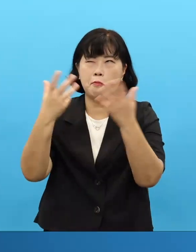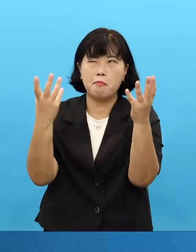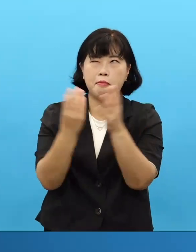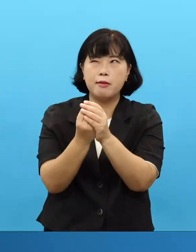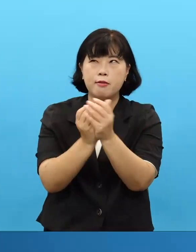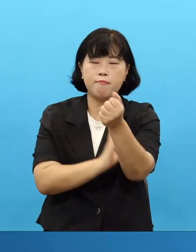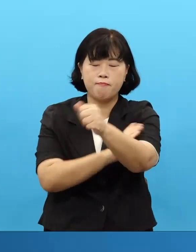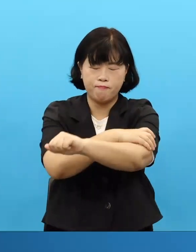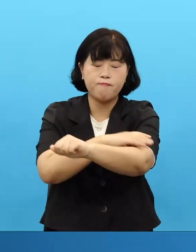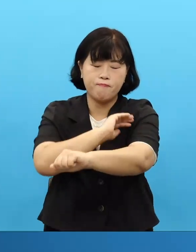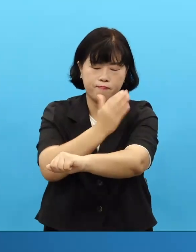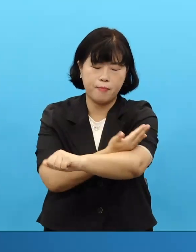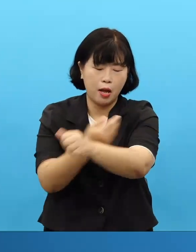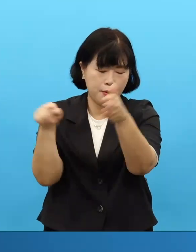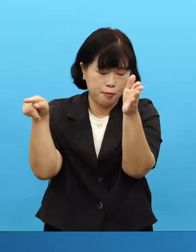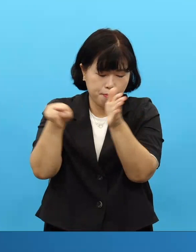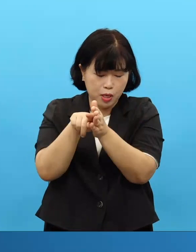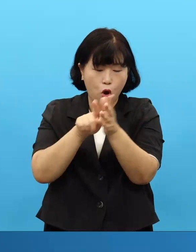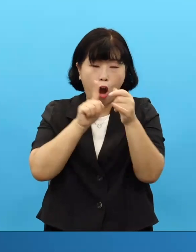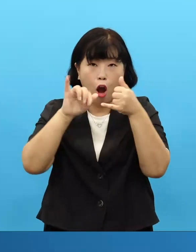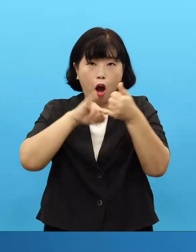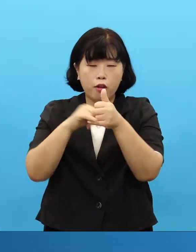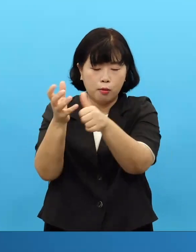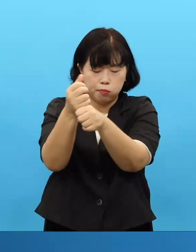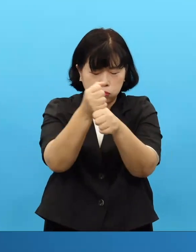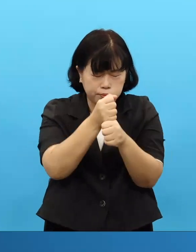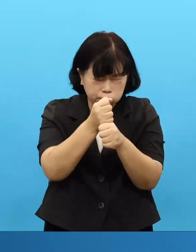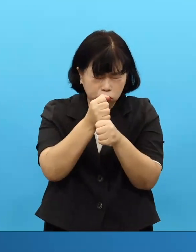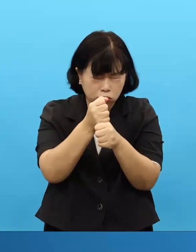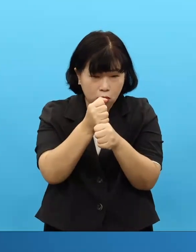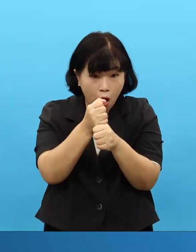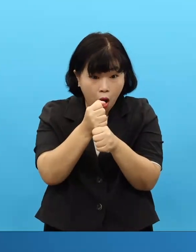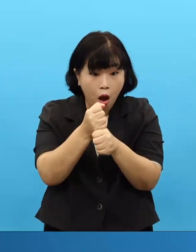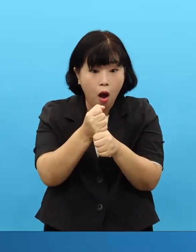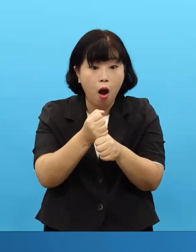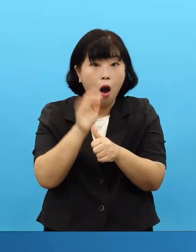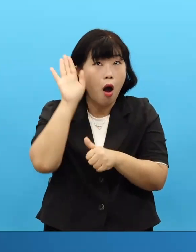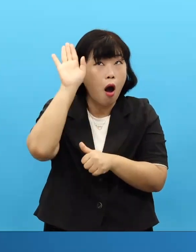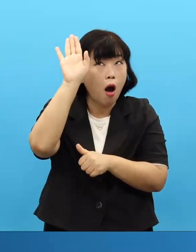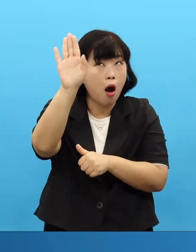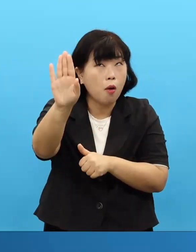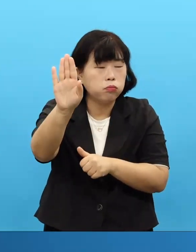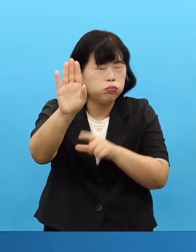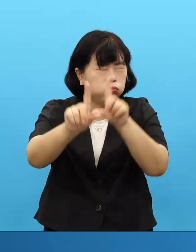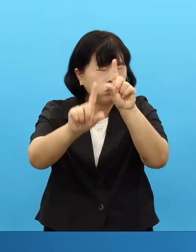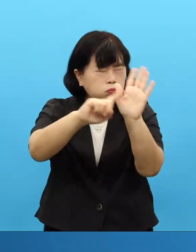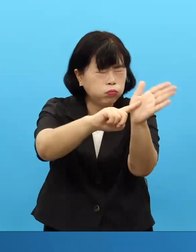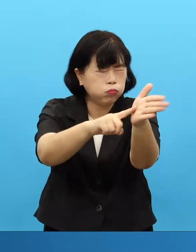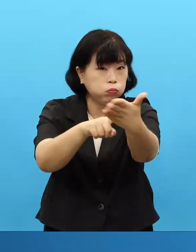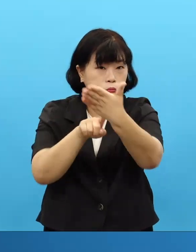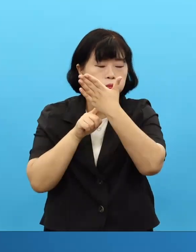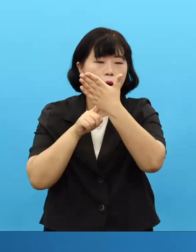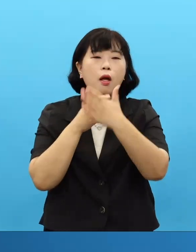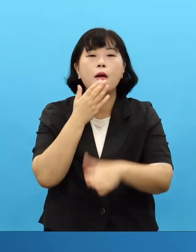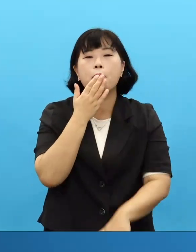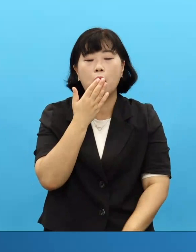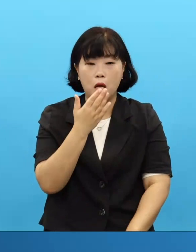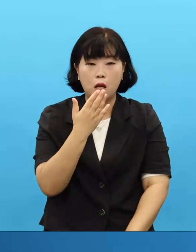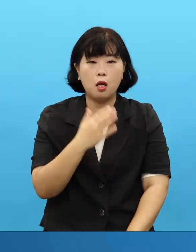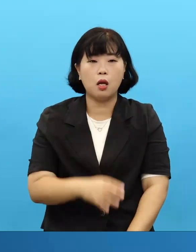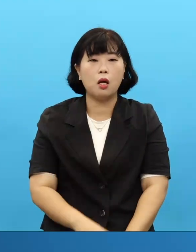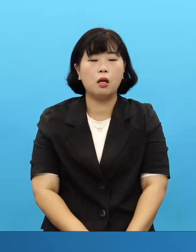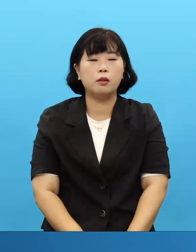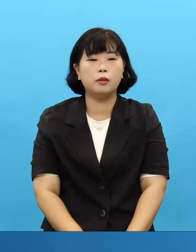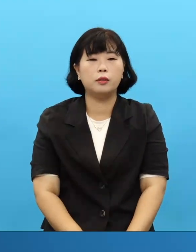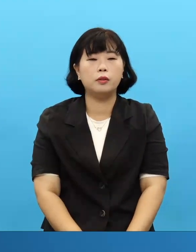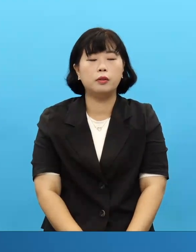잡았는데 이 언약을 잡았는데 미리 보여. You believe in God's absolute sovereignty and you simply hold on to this covenant and you're able to see in advance.